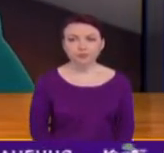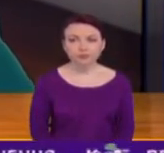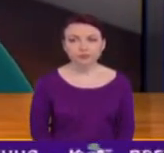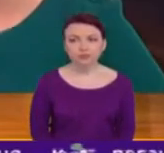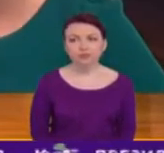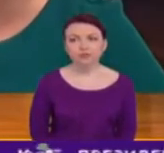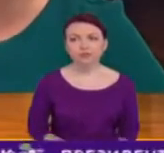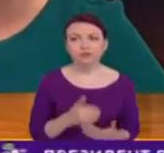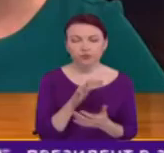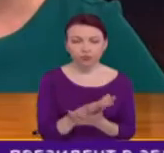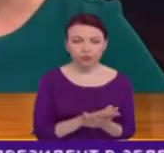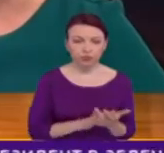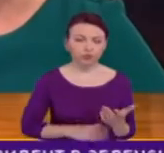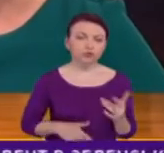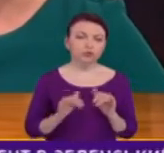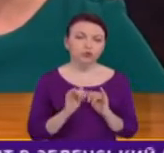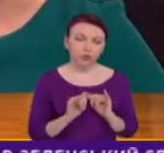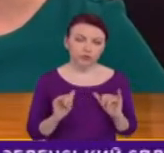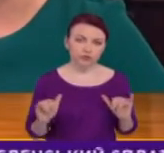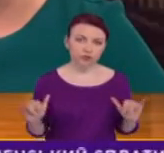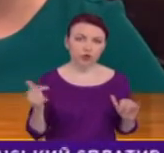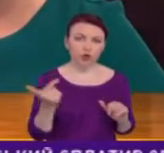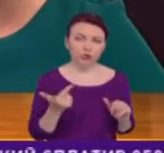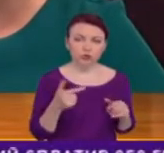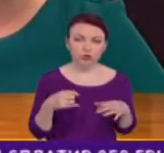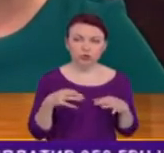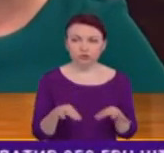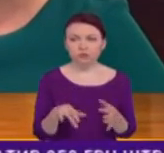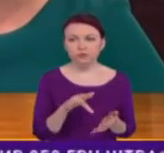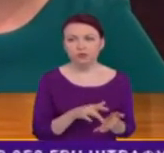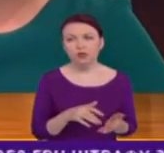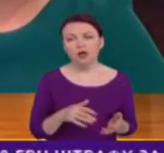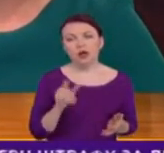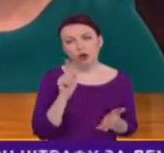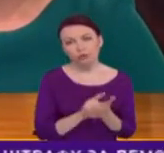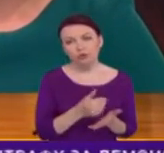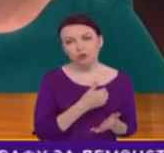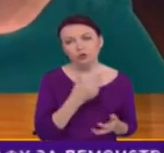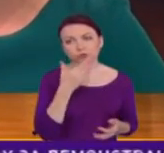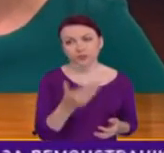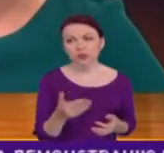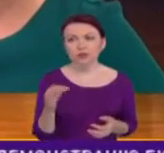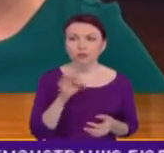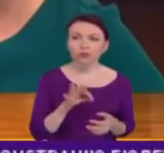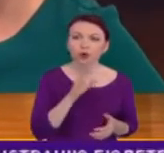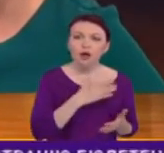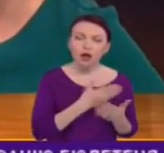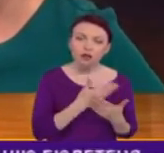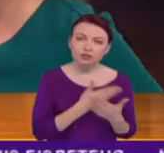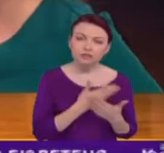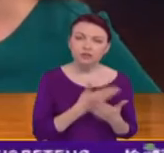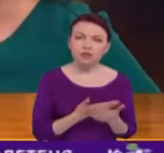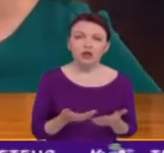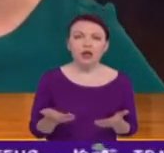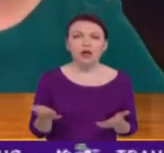223-09-71. Продовжуючи розвиток громадського транспорту міста, не можу вас не спитати з приводу активного встановлення